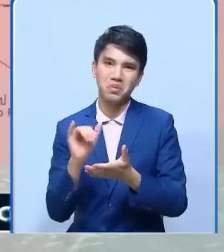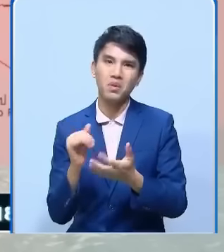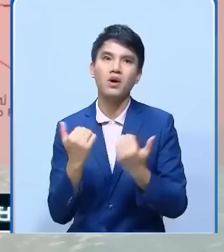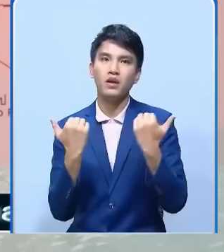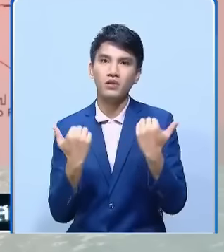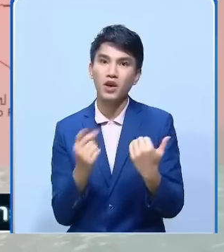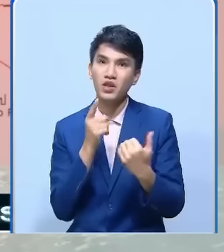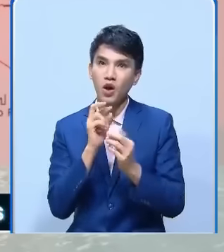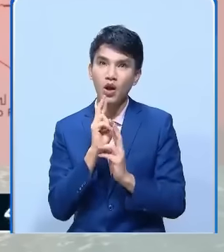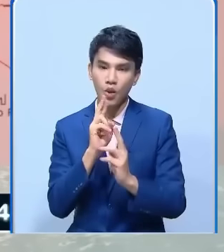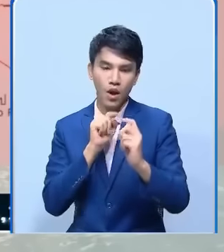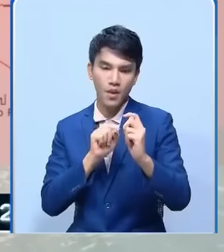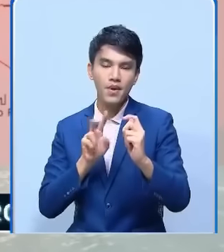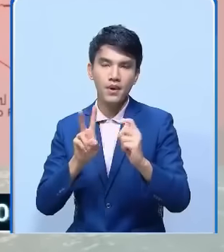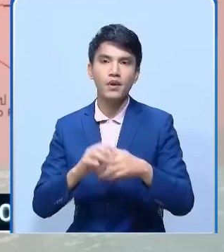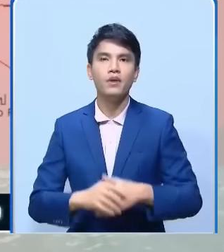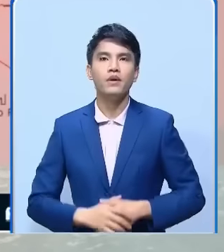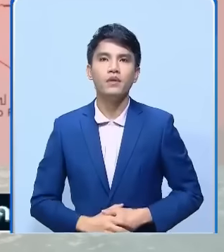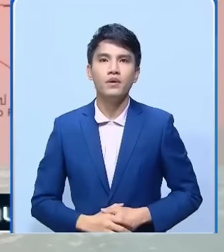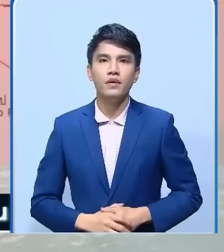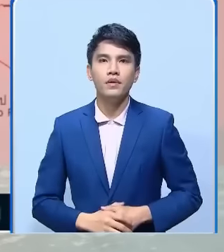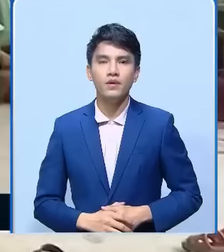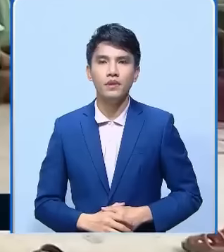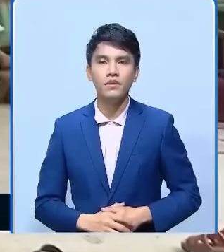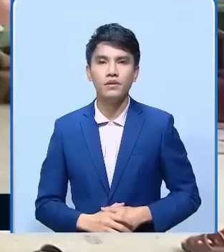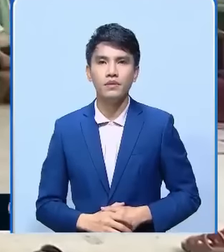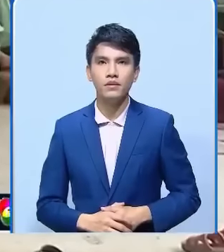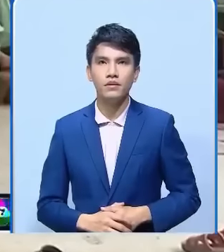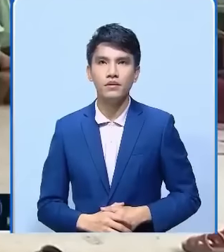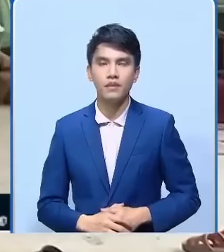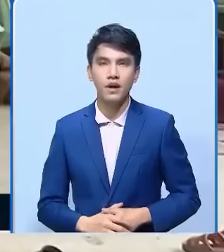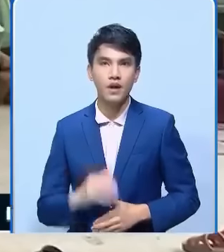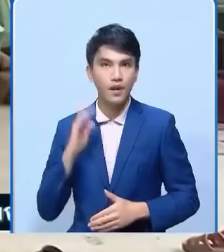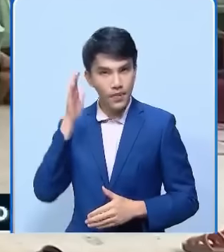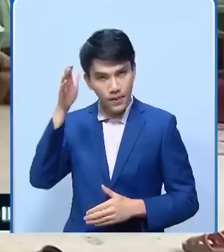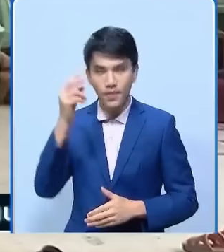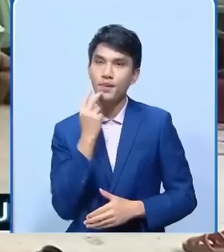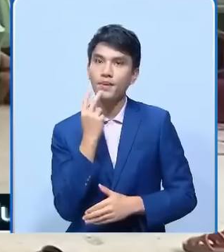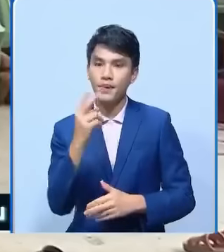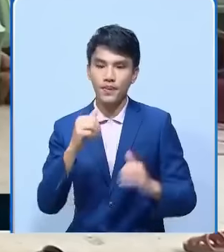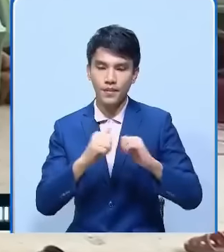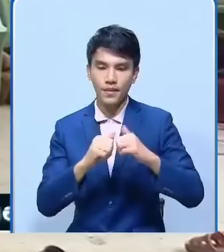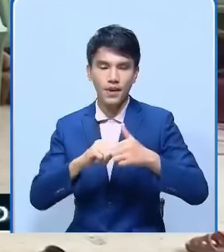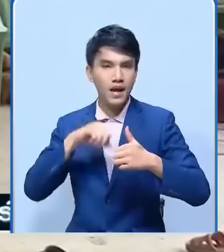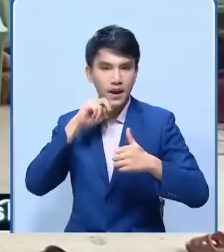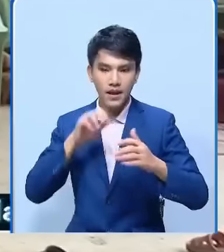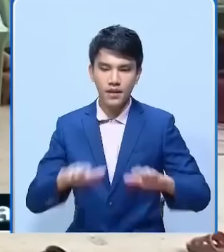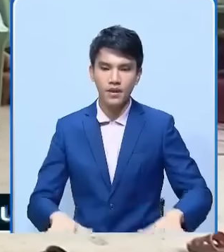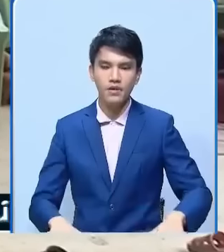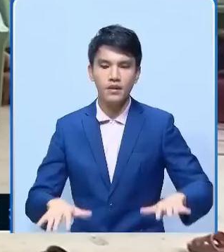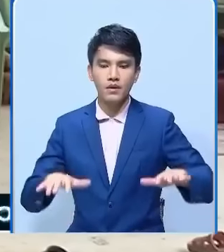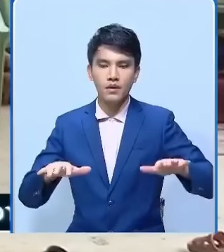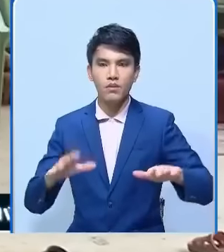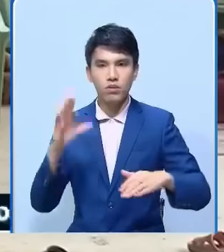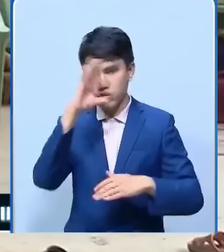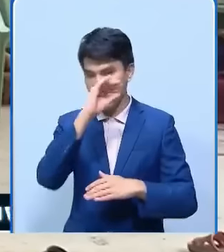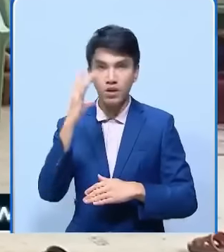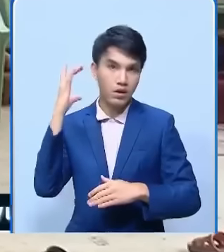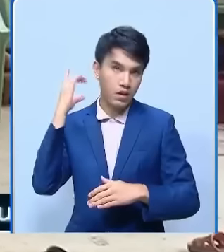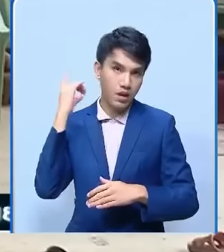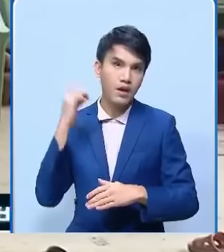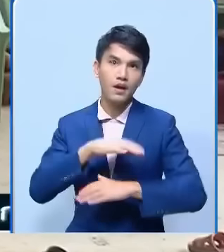าระวังอีก2อำเภอครับครับคุณผู้ชมครับหลังจากนี้ต้องจับตาสถานการณ์น้ำยมอย่างต่อเนื่องนะครับเนื่องจากว่าเมื่อคืนที่ผ่านมาหลาย